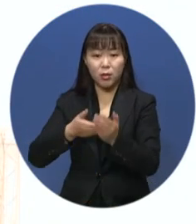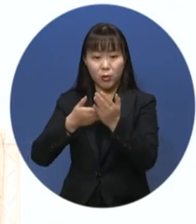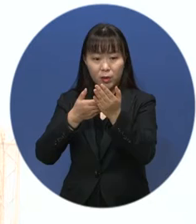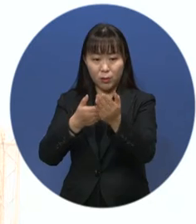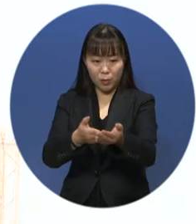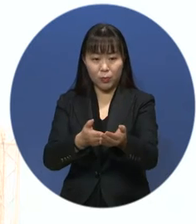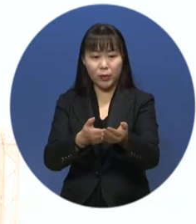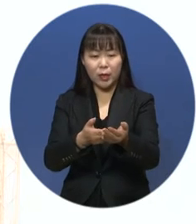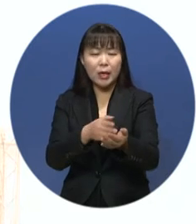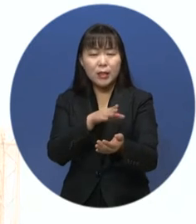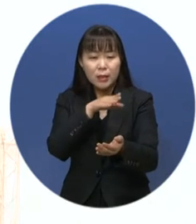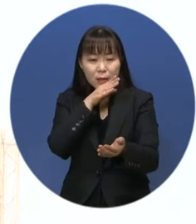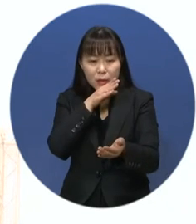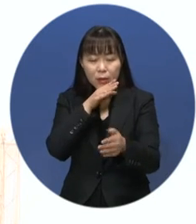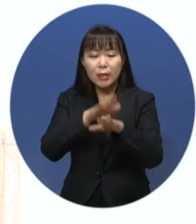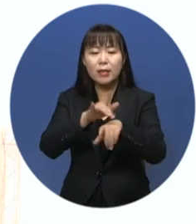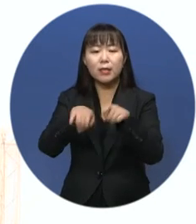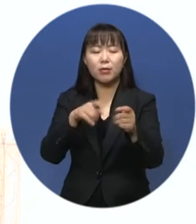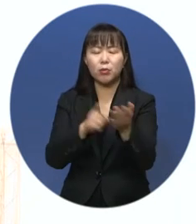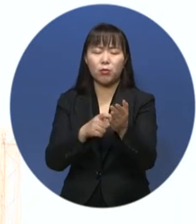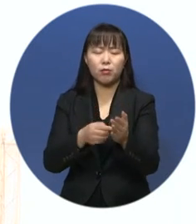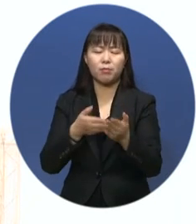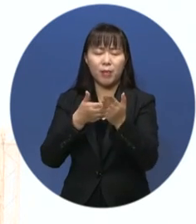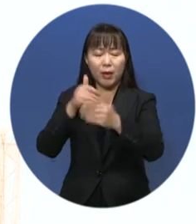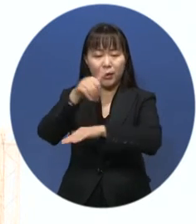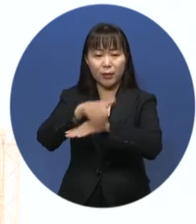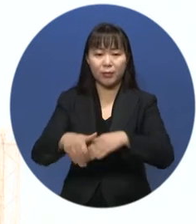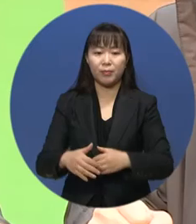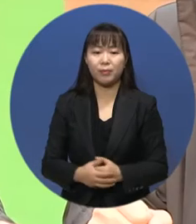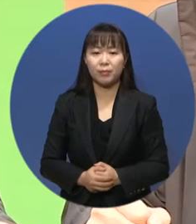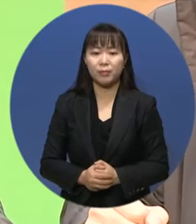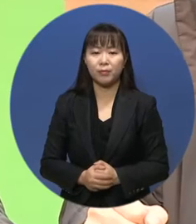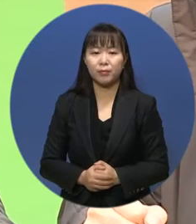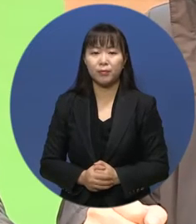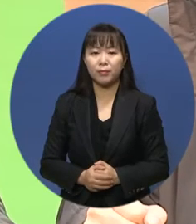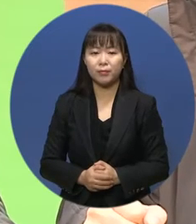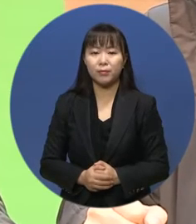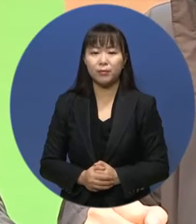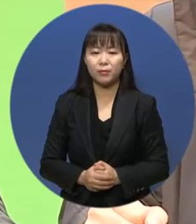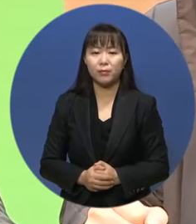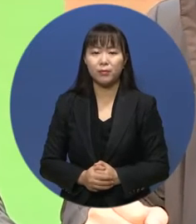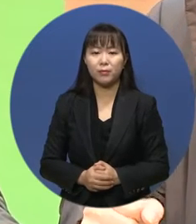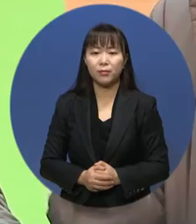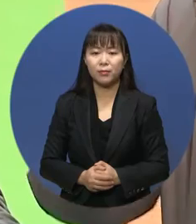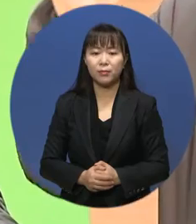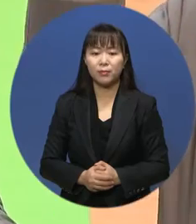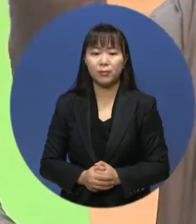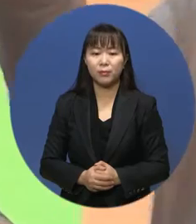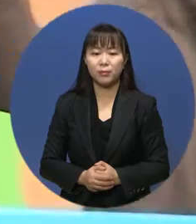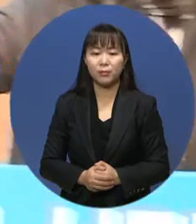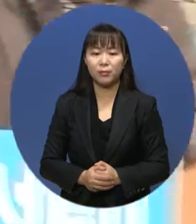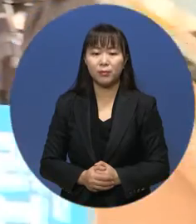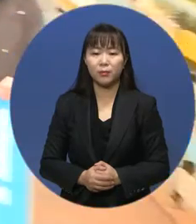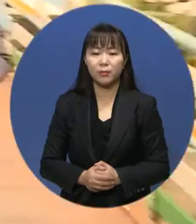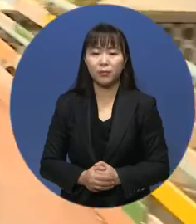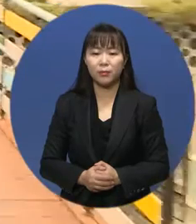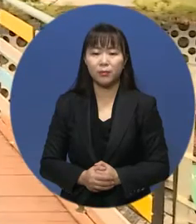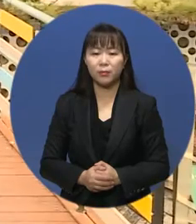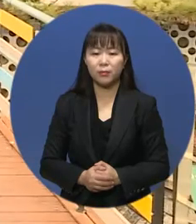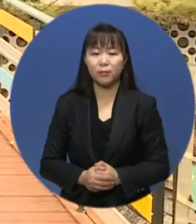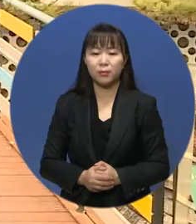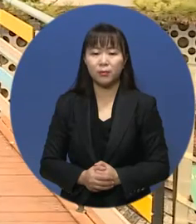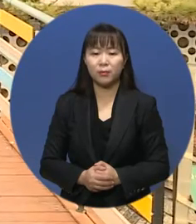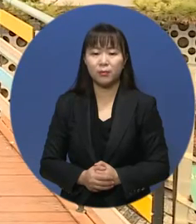전달하며 실질적인 이행 촉구에 나설 예정입니다. 복지TV 뉴스 박승용입니다.